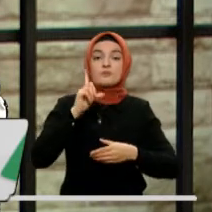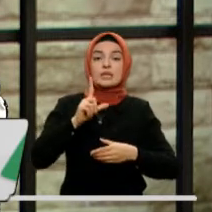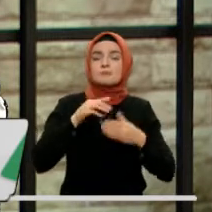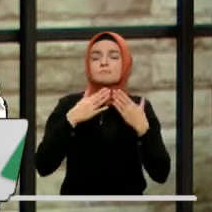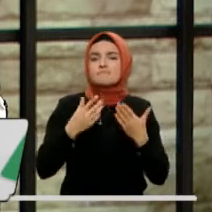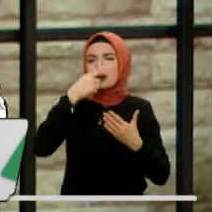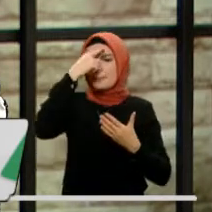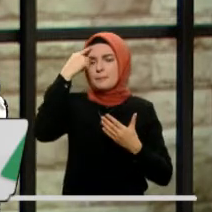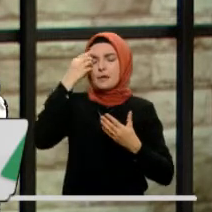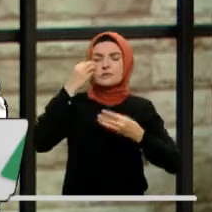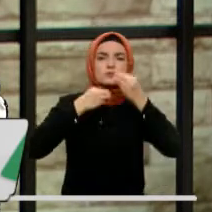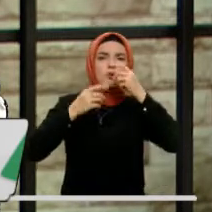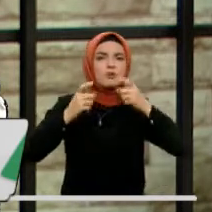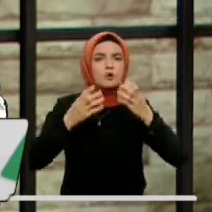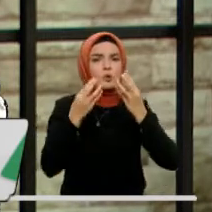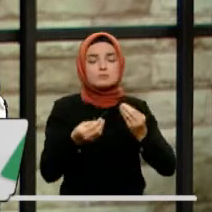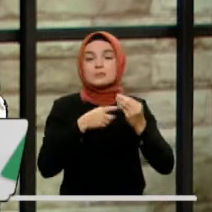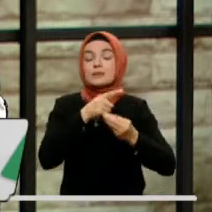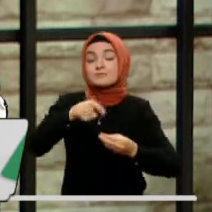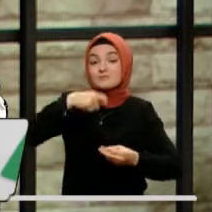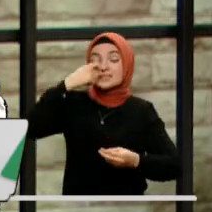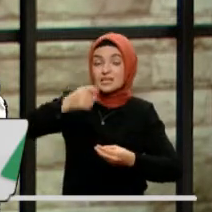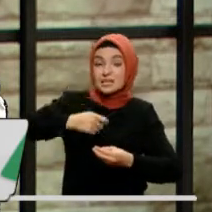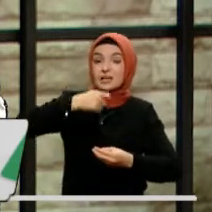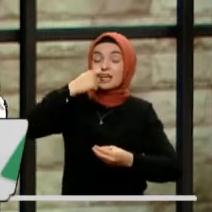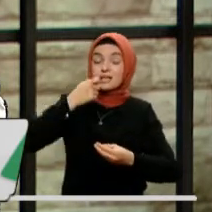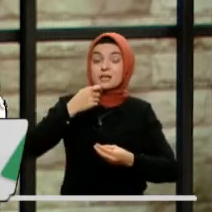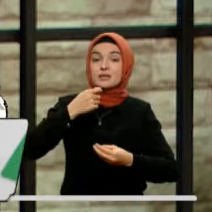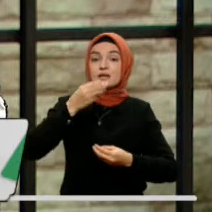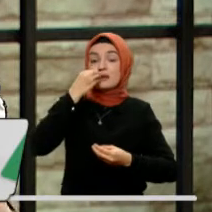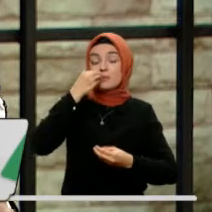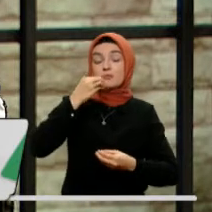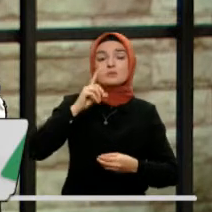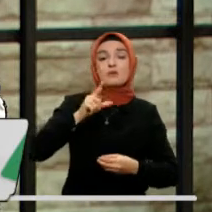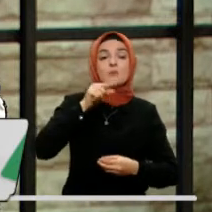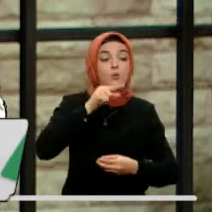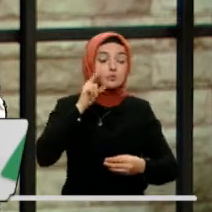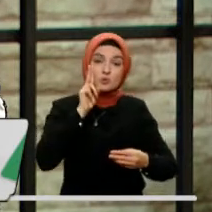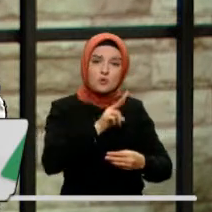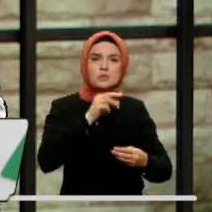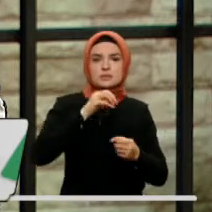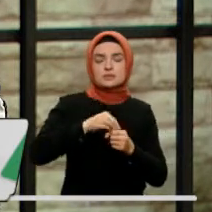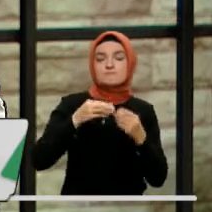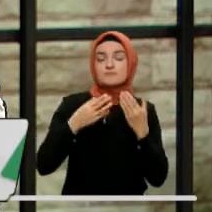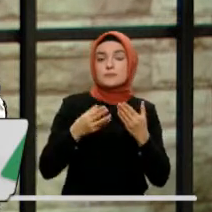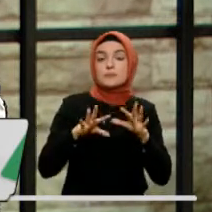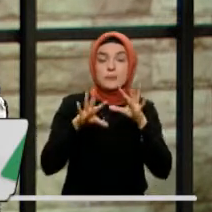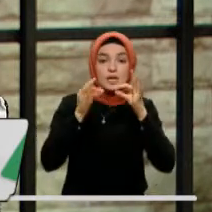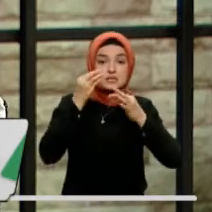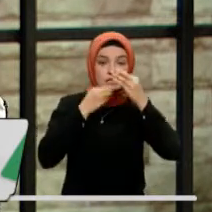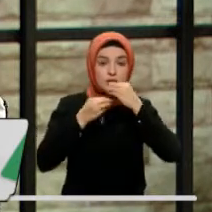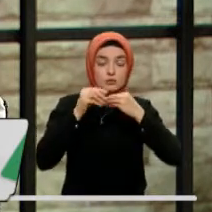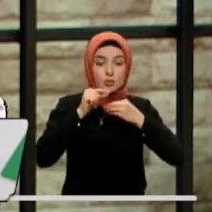sofrada olması, belki birkaç kaşık bizim de yememiz gerekiyor ki o görsün. Ben şimdi abur cubur tabağı hazırlayacağım ama çocuğuma diyeceğim ki bu